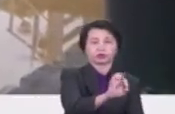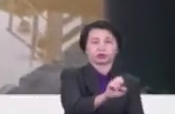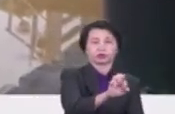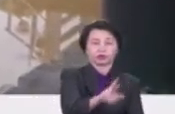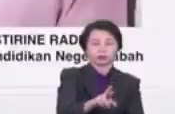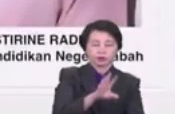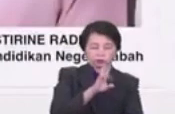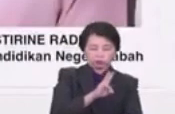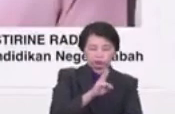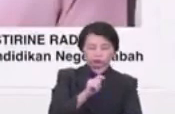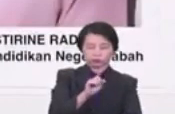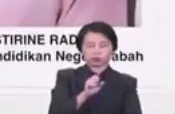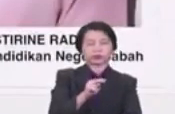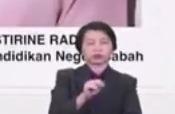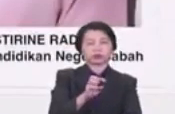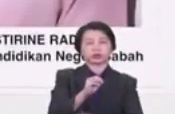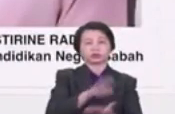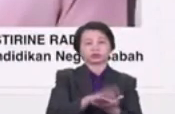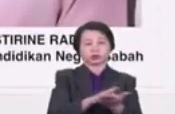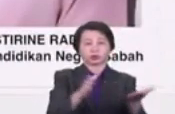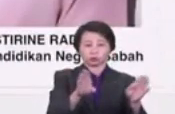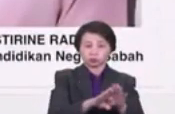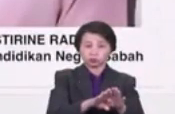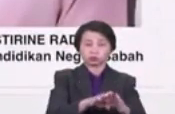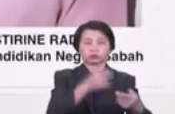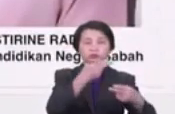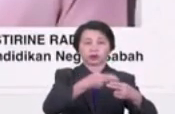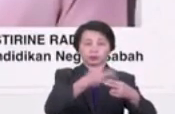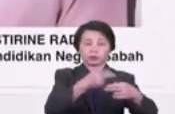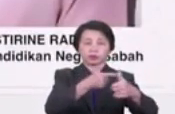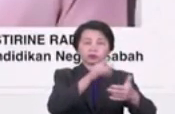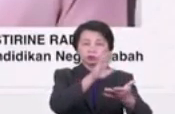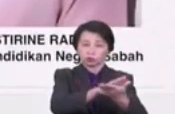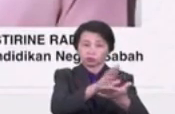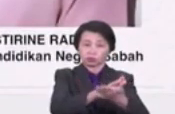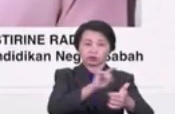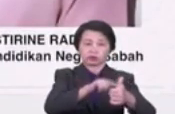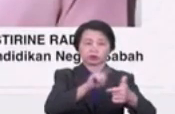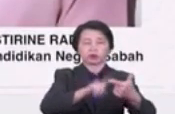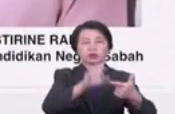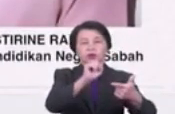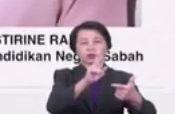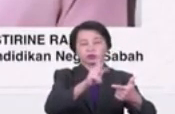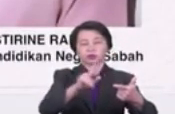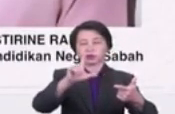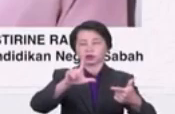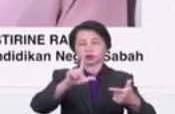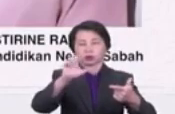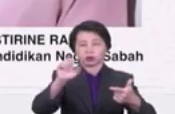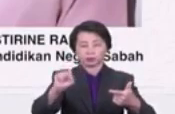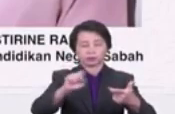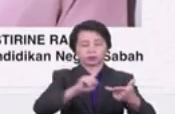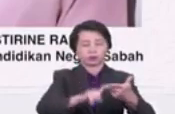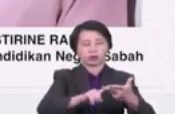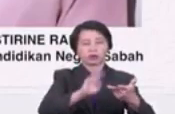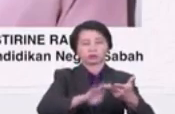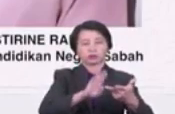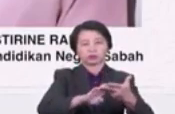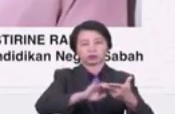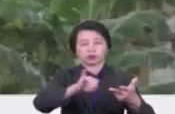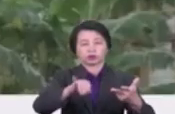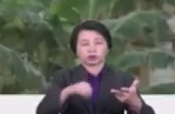di Tenom kini ditutup, iaitu Sekolah Kebangsaan SK Gumisi, SK Ladang Sapong, Sekolah